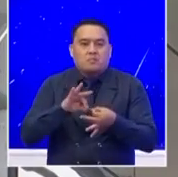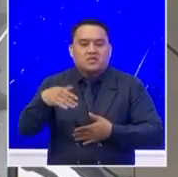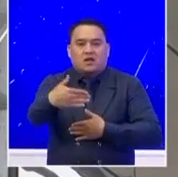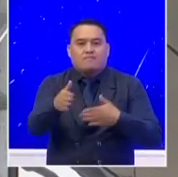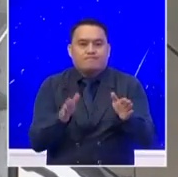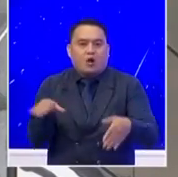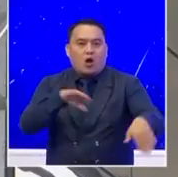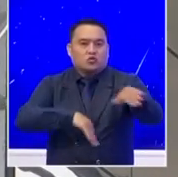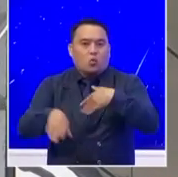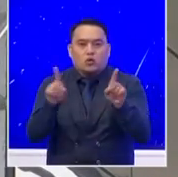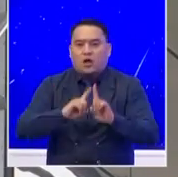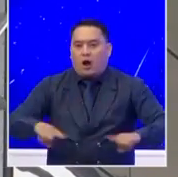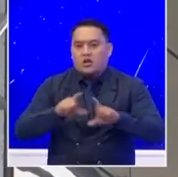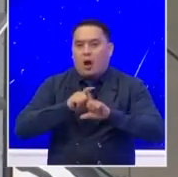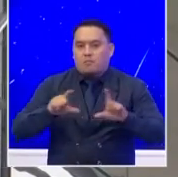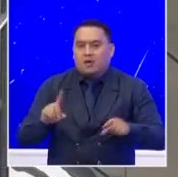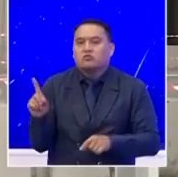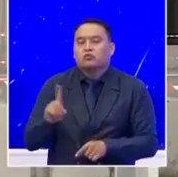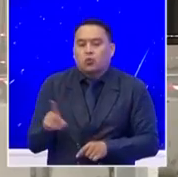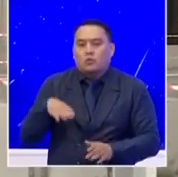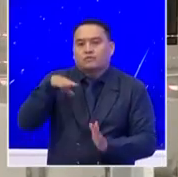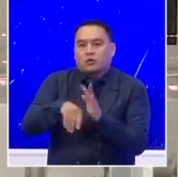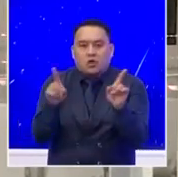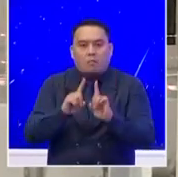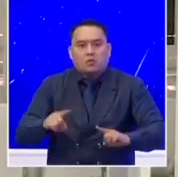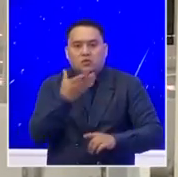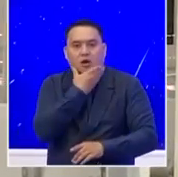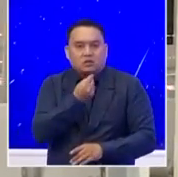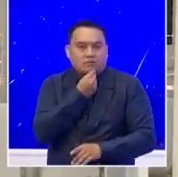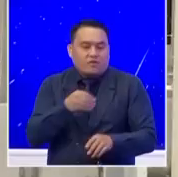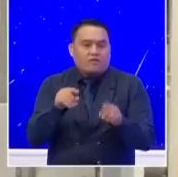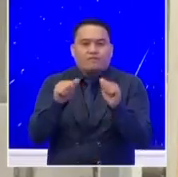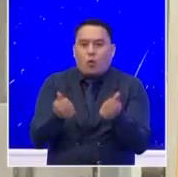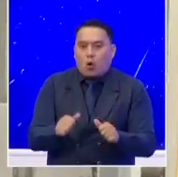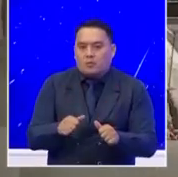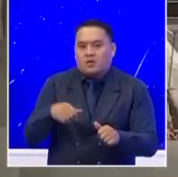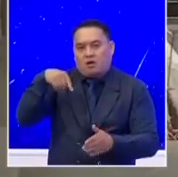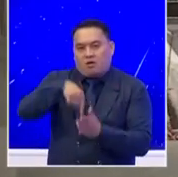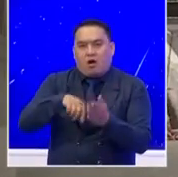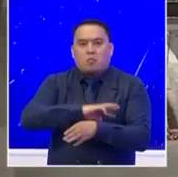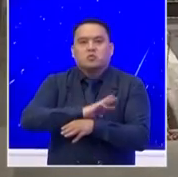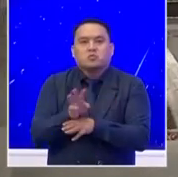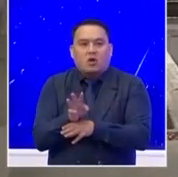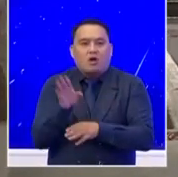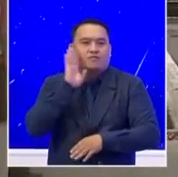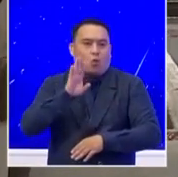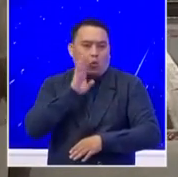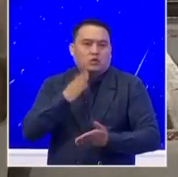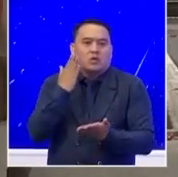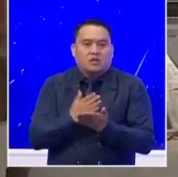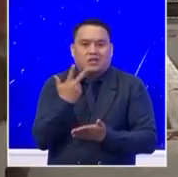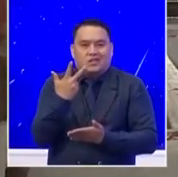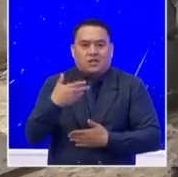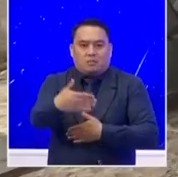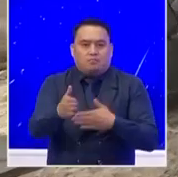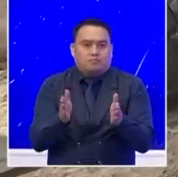центра – уникальный объект. Его исключительность заключается не только в необычном архитектурном облике, но и в оснащенности. Так, на территории водного гиганта расположатся 3